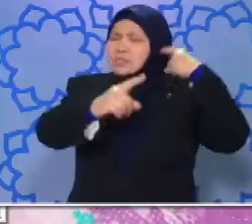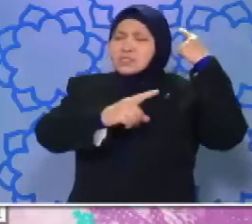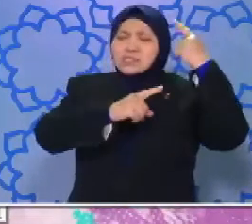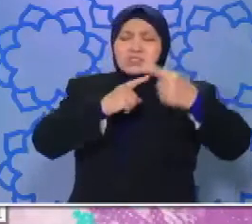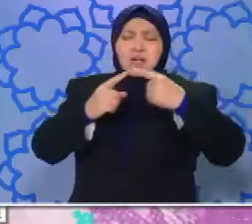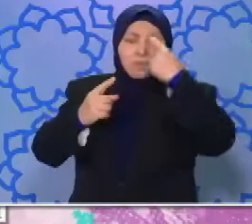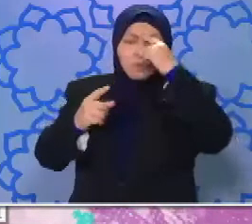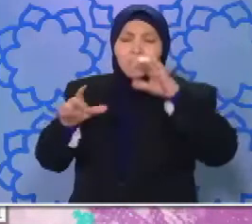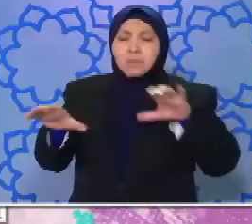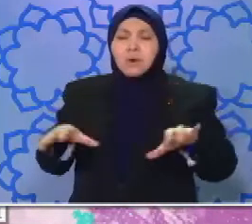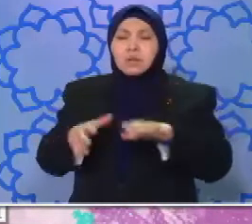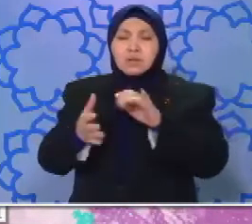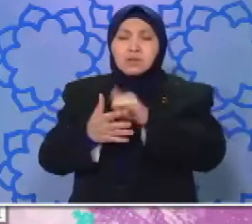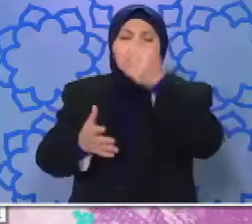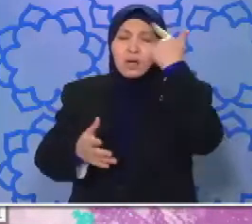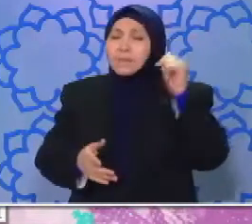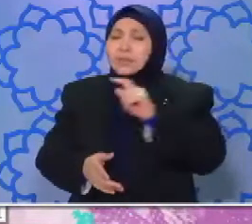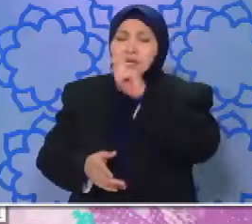لدني عذرا.